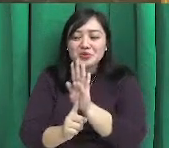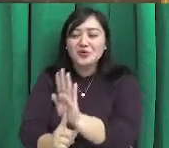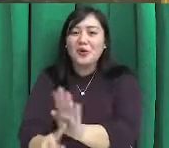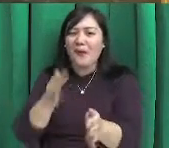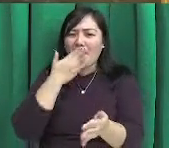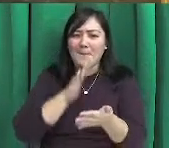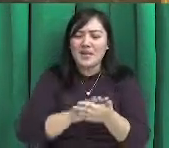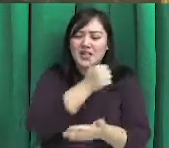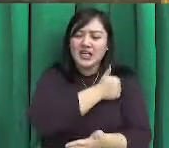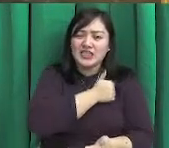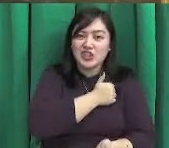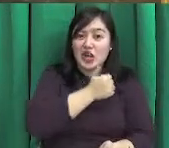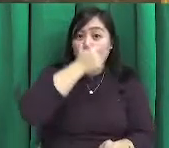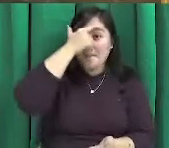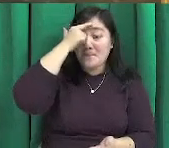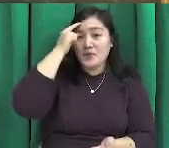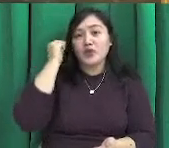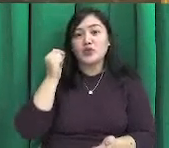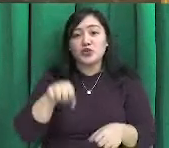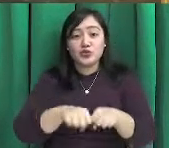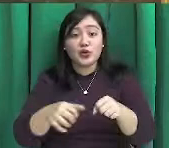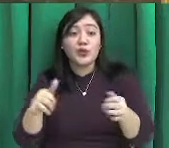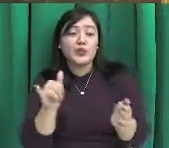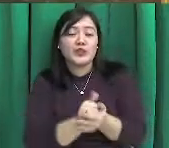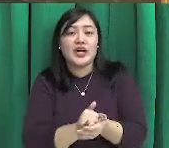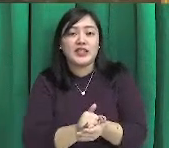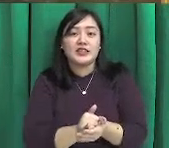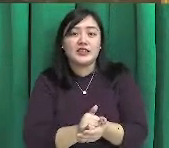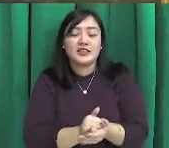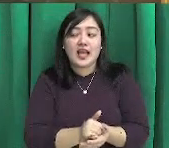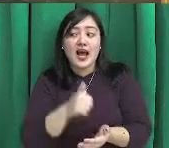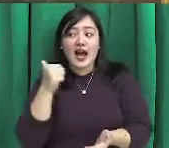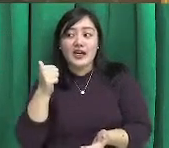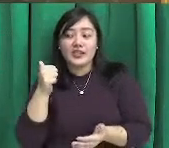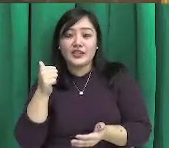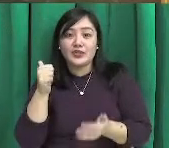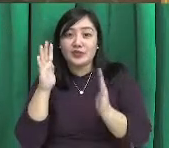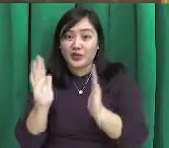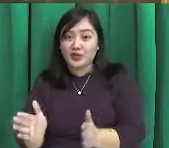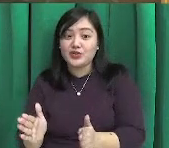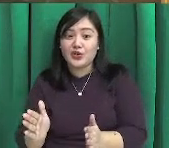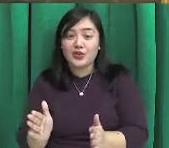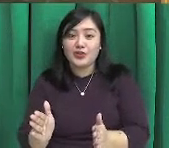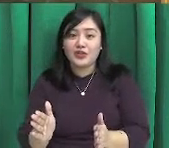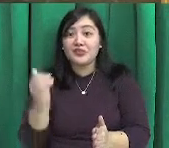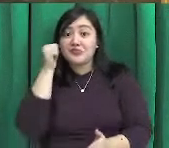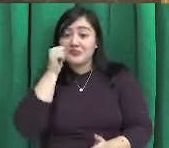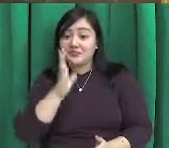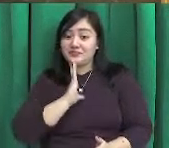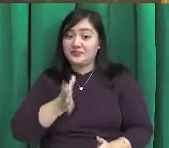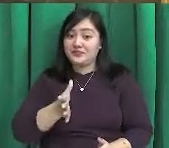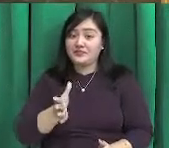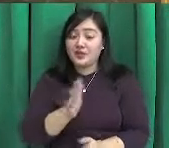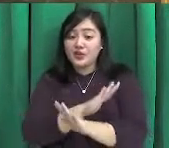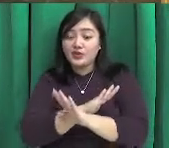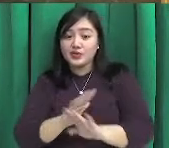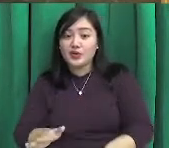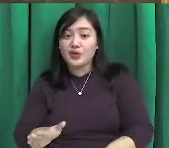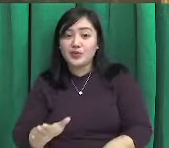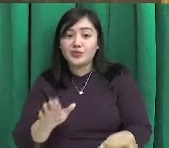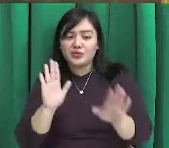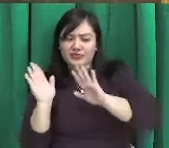Hindi ka para sa akin. Ay, tapos na siya. Opo. All right. Sa akin naman po kasi, hindi ko po kilala, Mr. Ko.